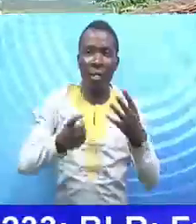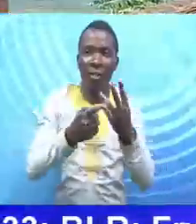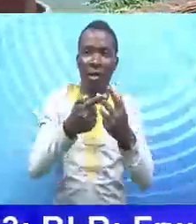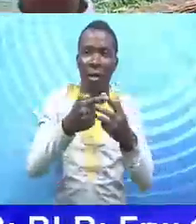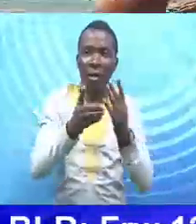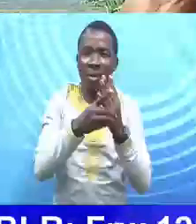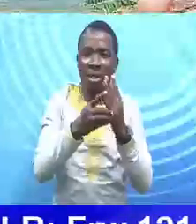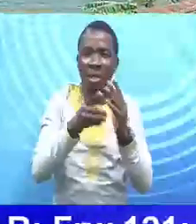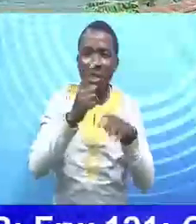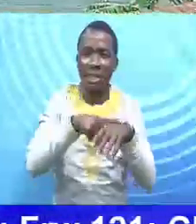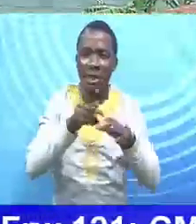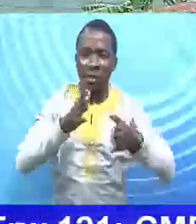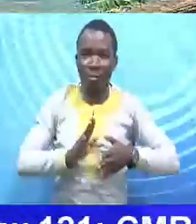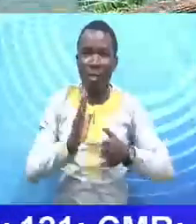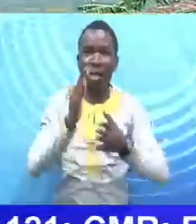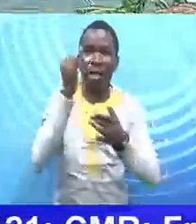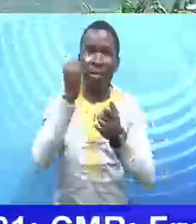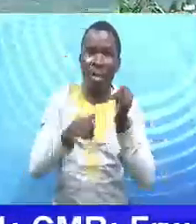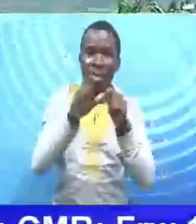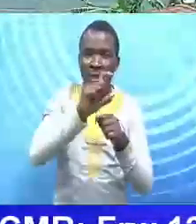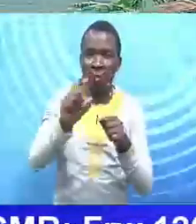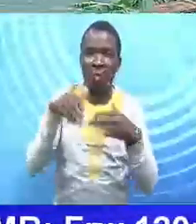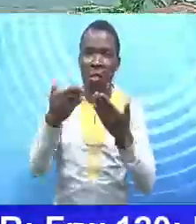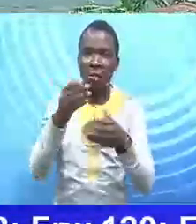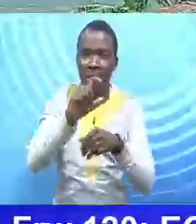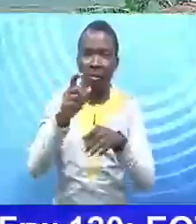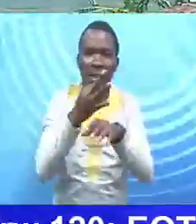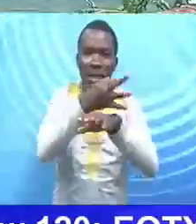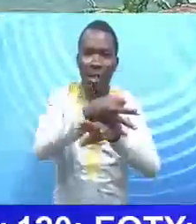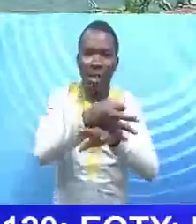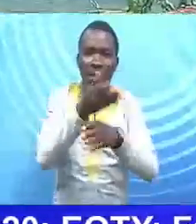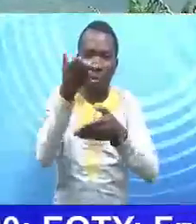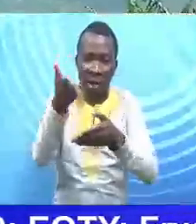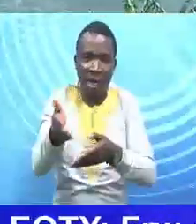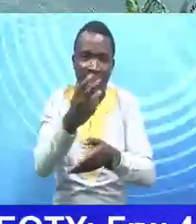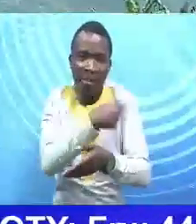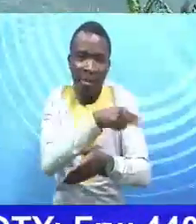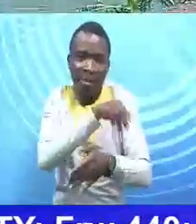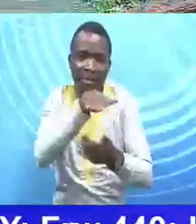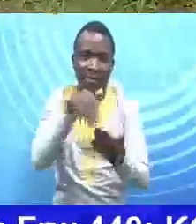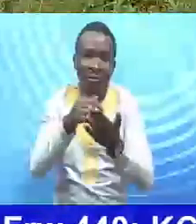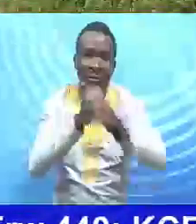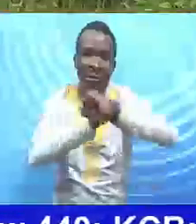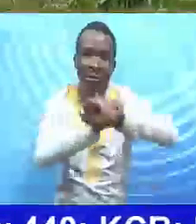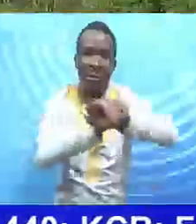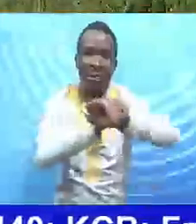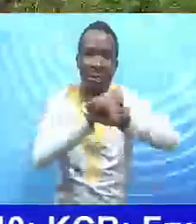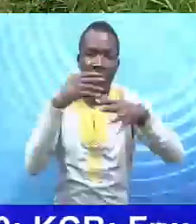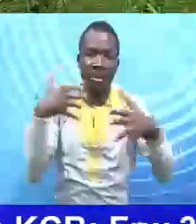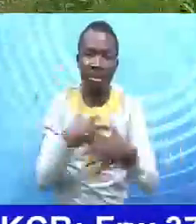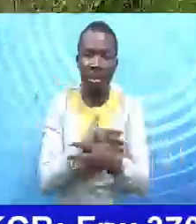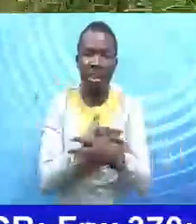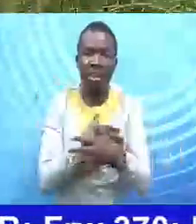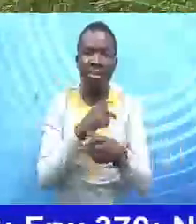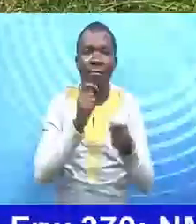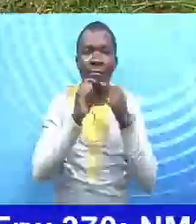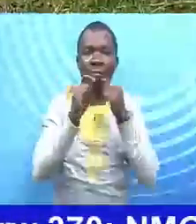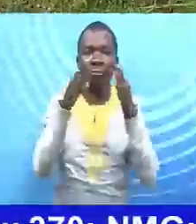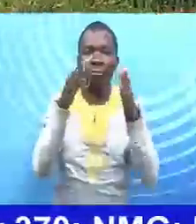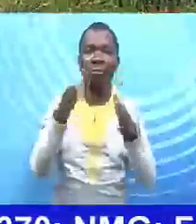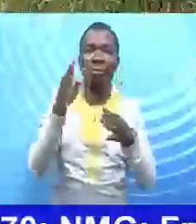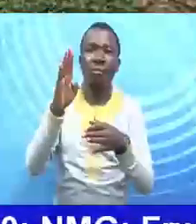kubyara bamara icyumweru cyangwa se kirenga bari kuri centre de sante mu rwego rwo kugira ngo bazirinde gutungurwa ibarushimwe biwe iki